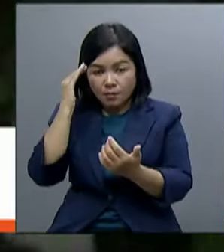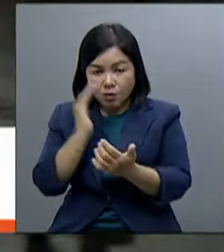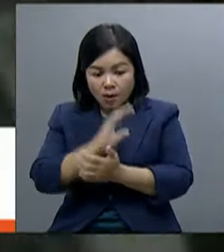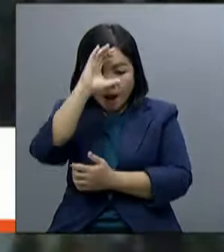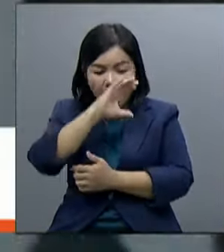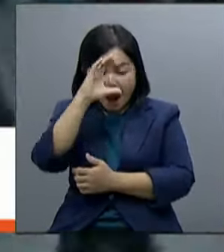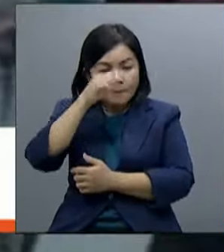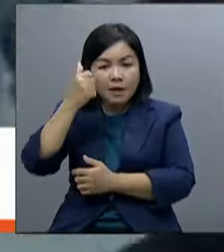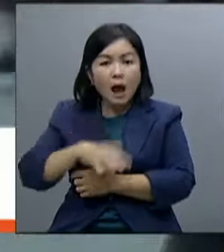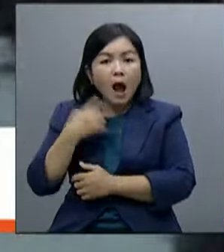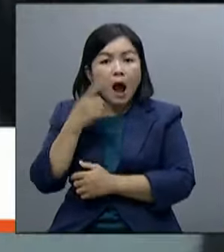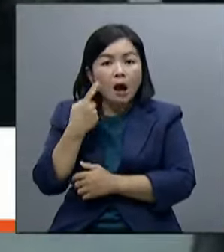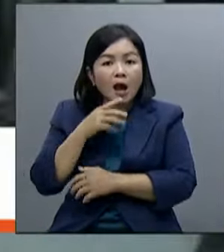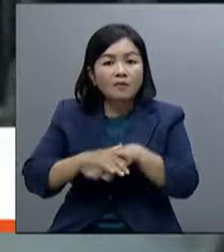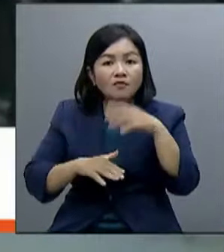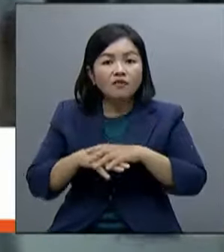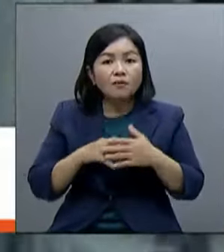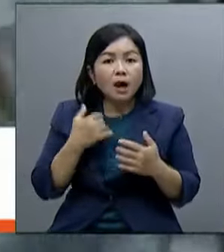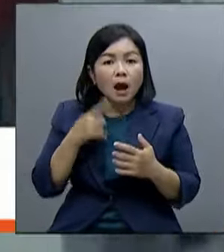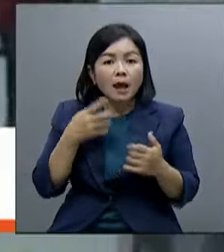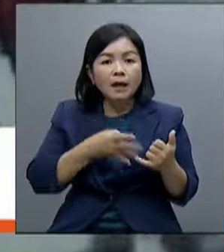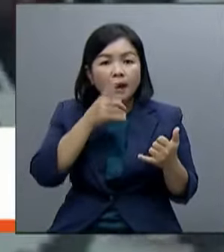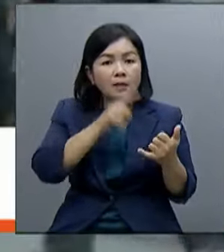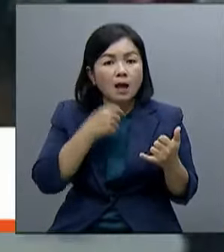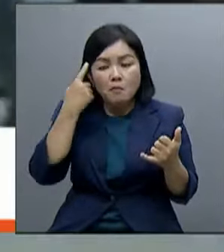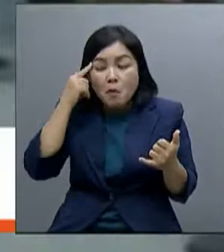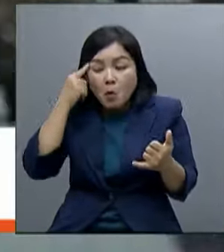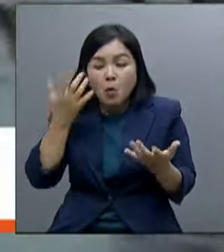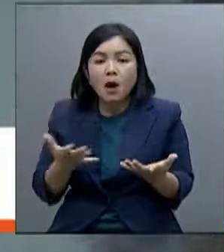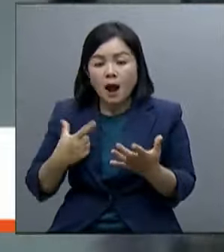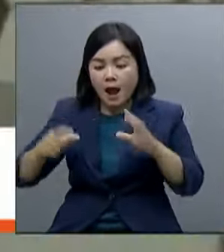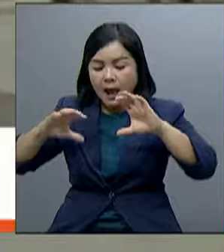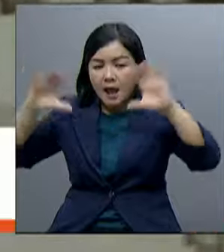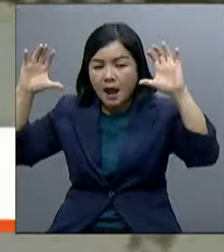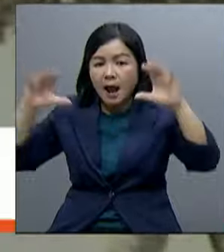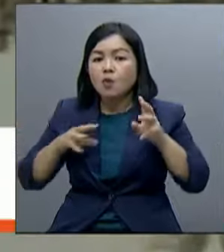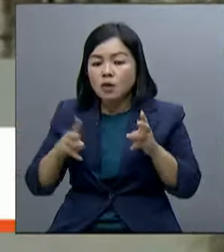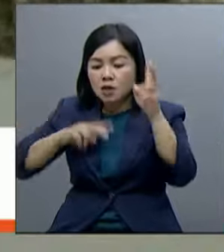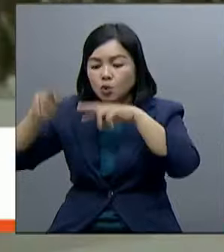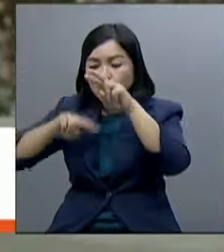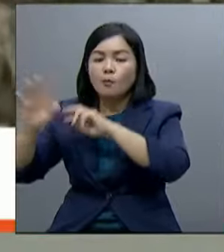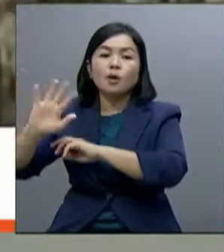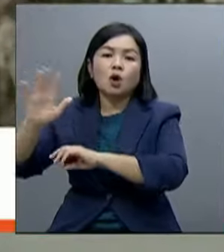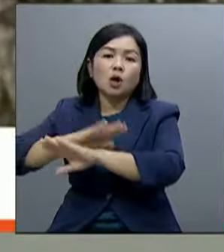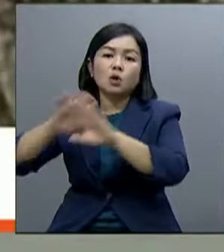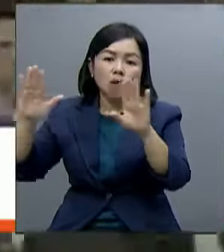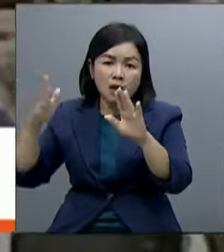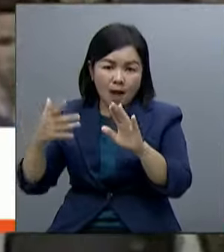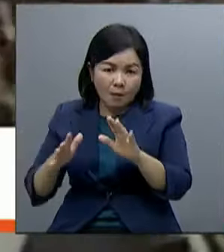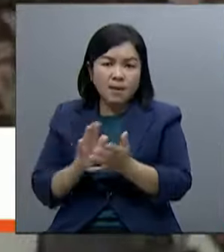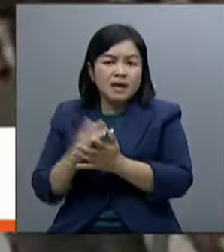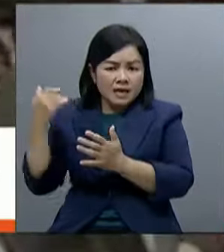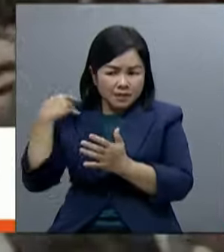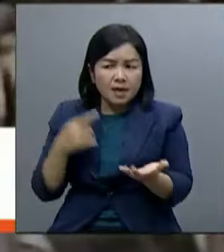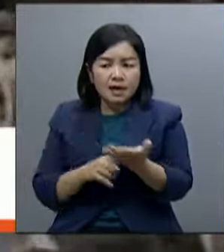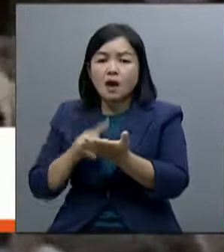ได้ว่าใครเป็นผู้ทำให้เสียชีวิตค่ะพนักงานอัยการมีคำสั่งให้งดการสอบสวนไปและยังมีสำนวนคดีที่มีผู้